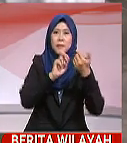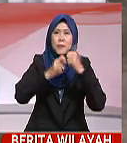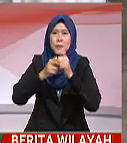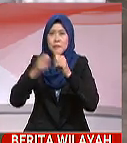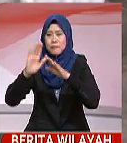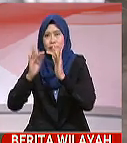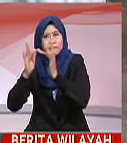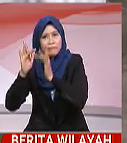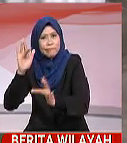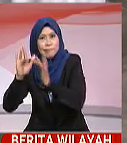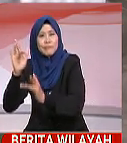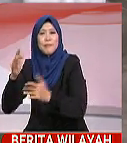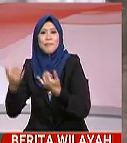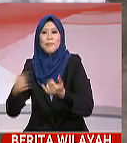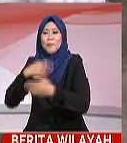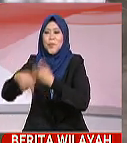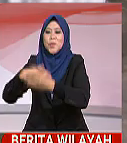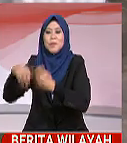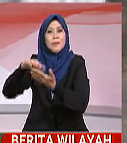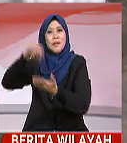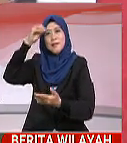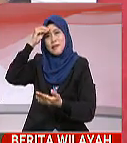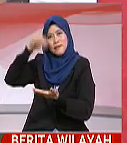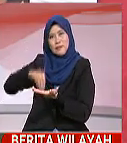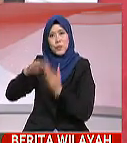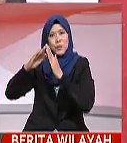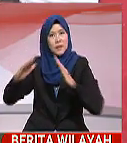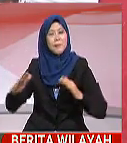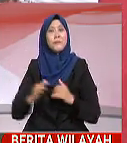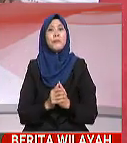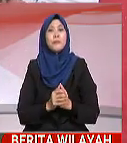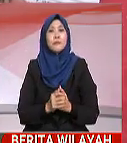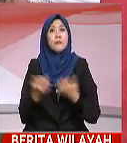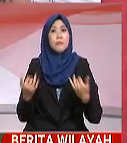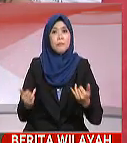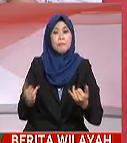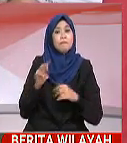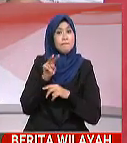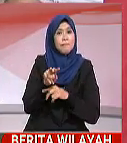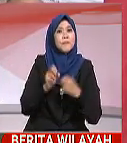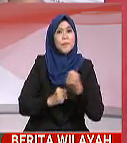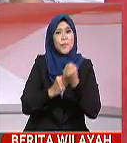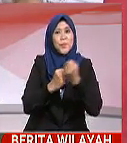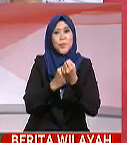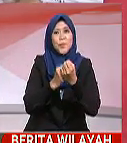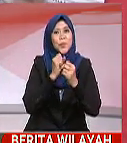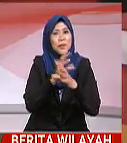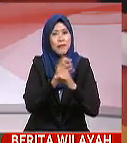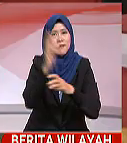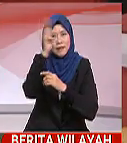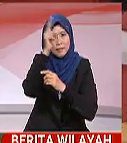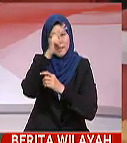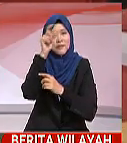masalah talian internet ketika proses pembelajaran dan pengajaran di rumah. Malah ia juga dilihat sekaligus menyokong usaha kerajaan